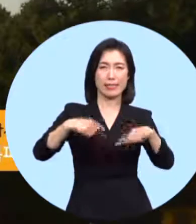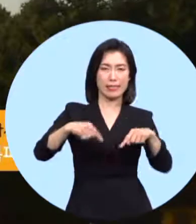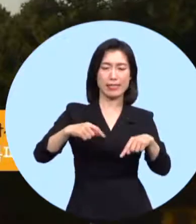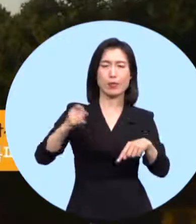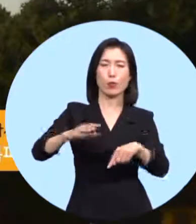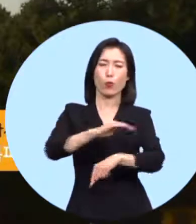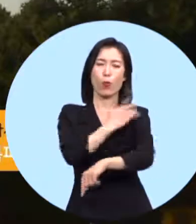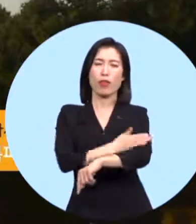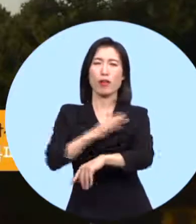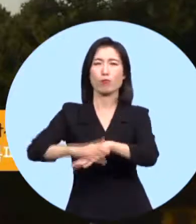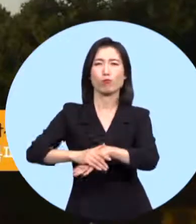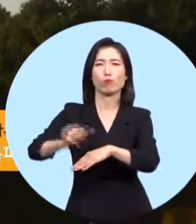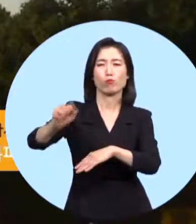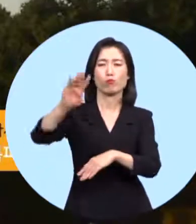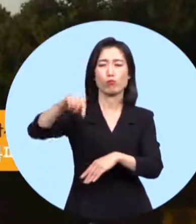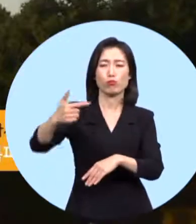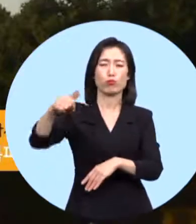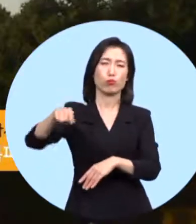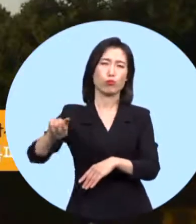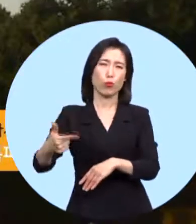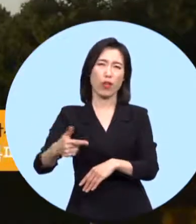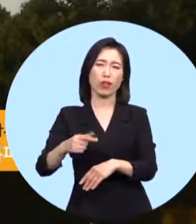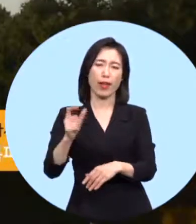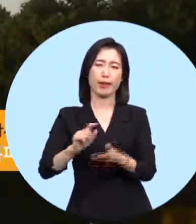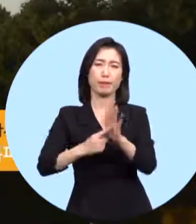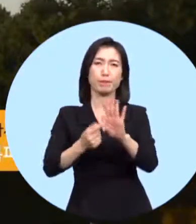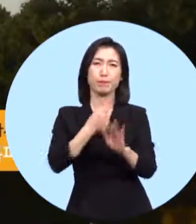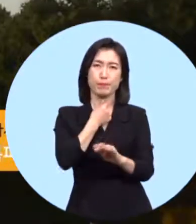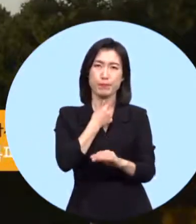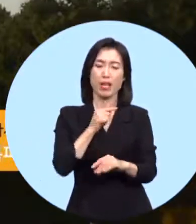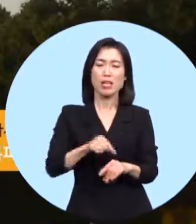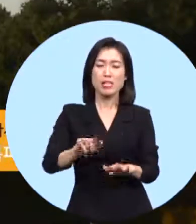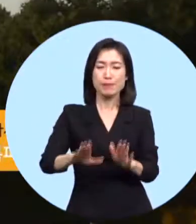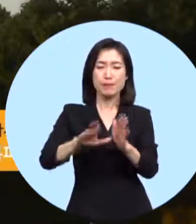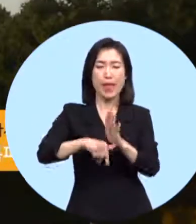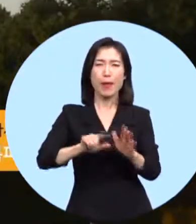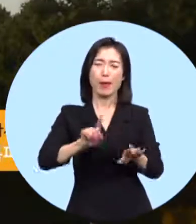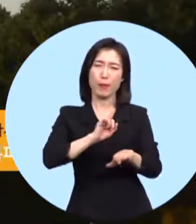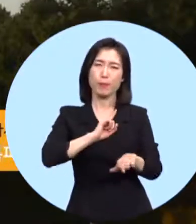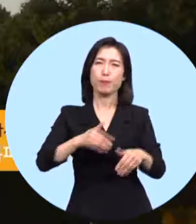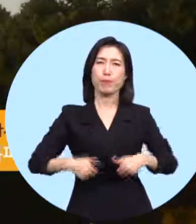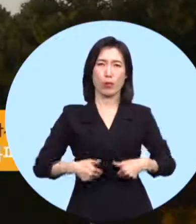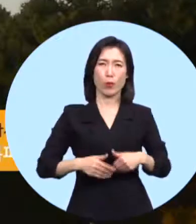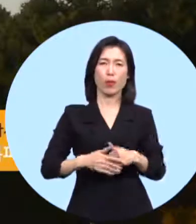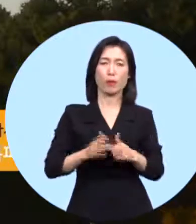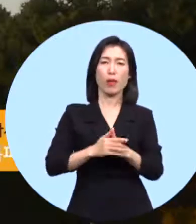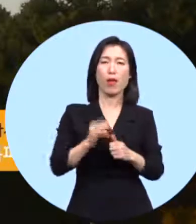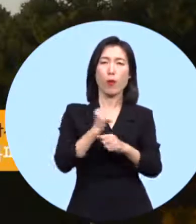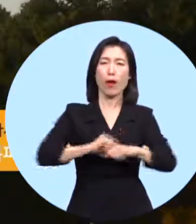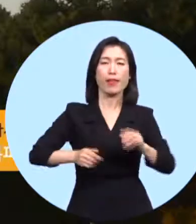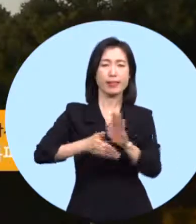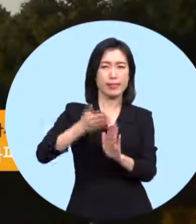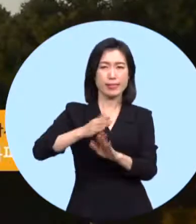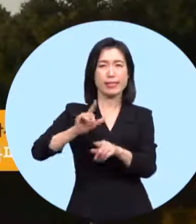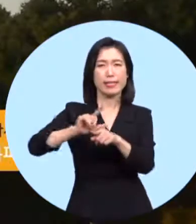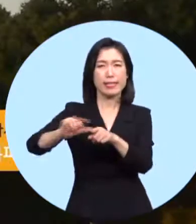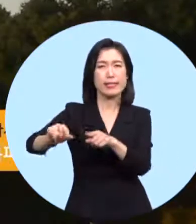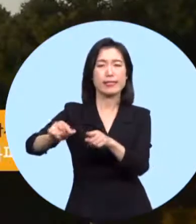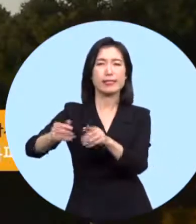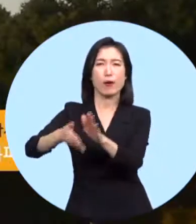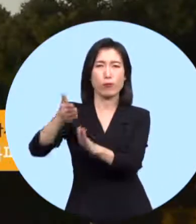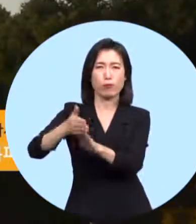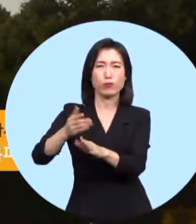자치와 분권은 시대정신입니다. 평생교육 관련해서 국가와 그리고 광역정부 그리고 기초정부 간의